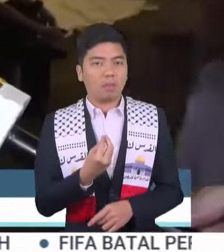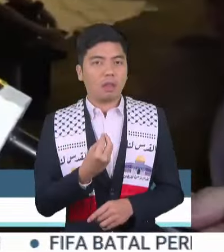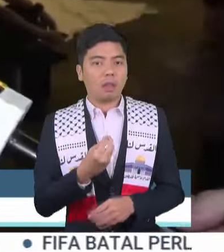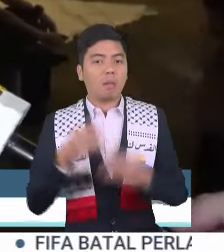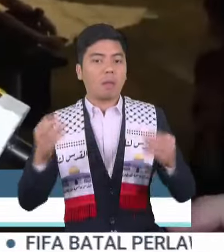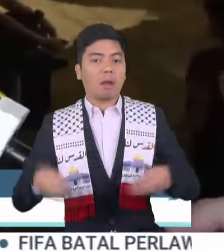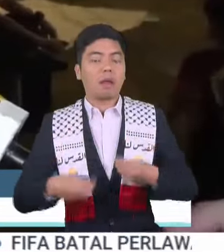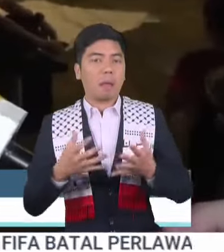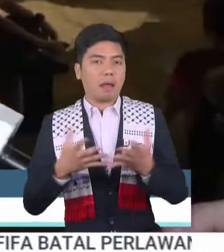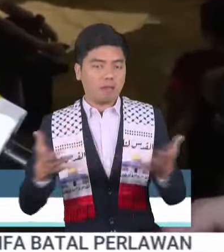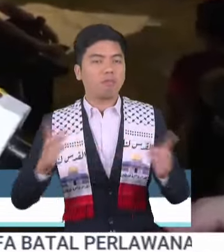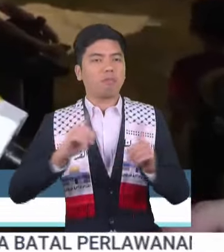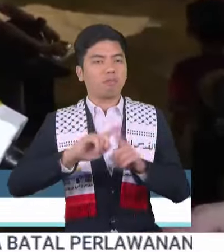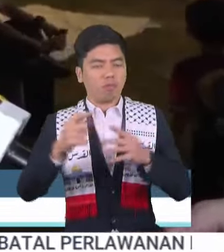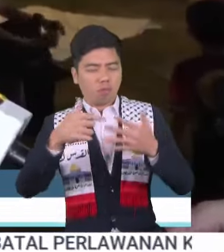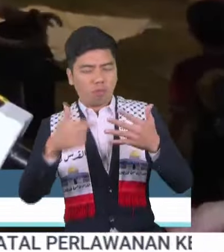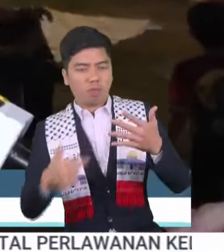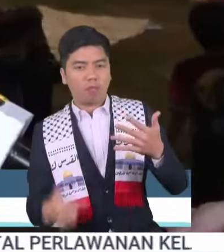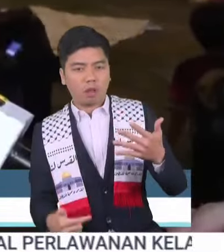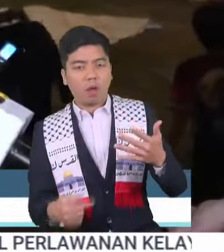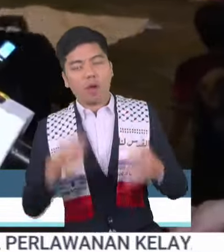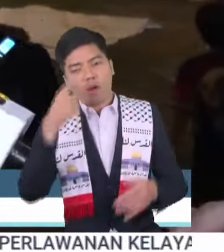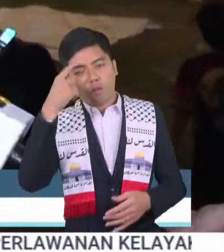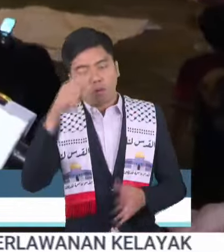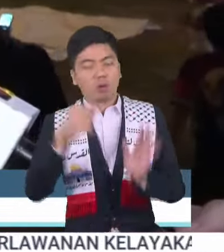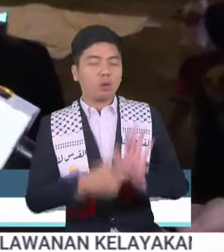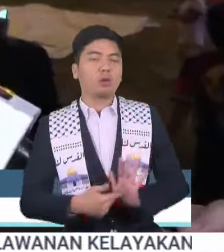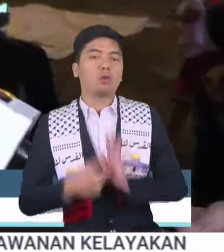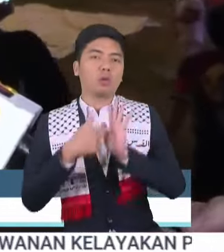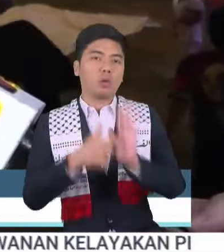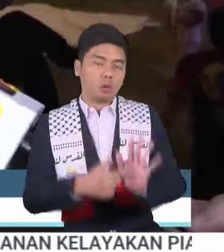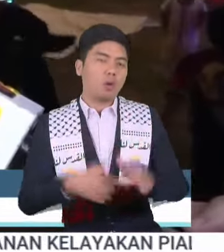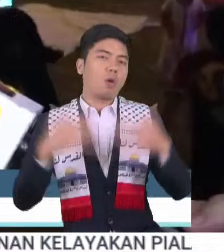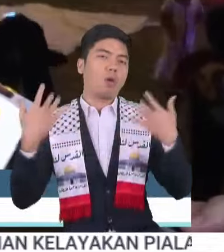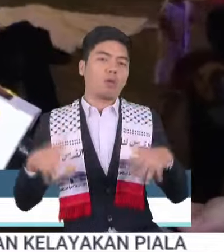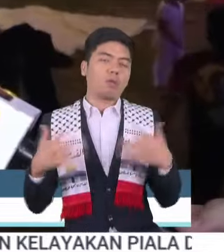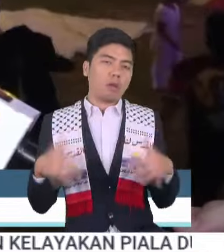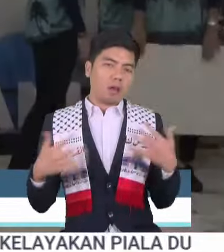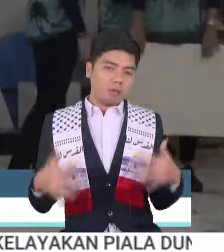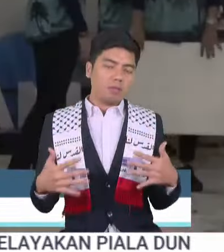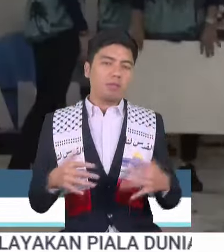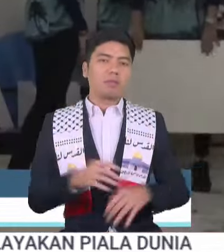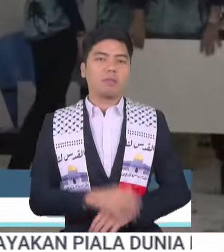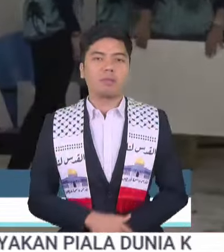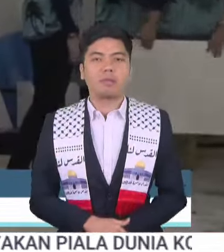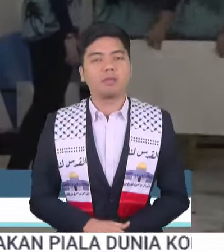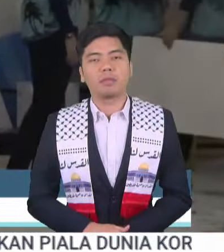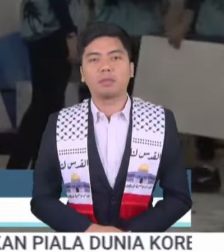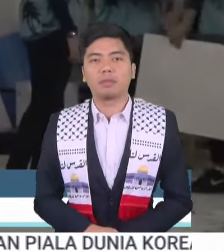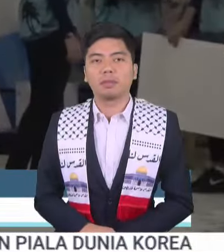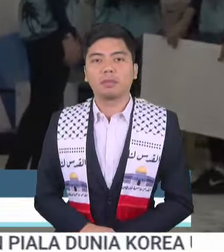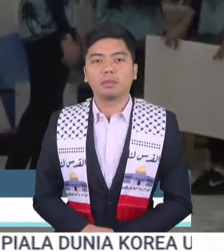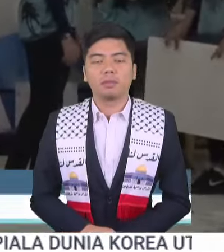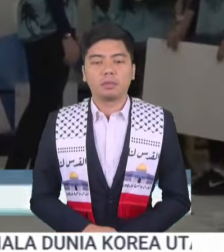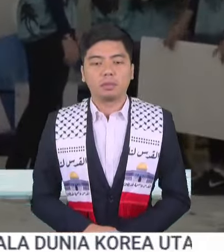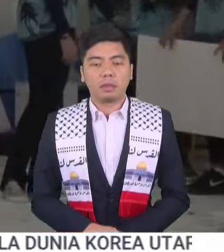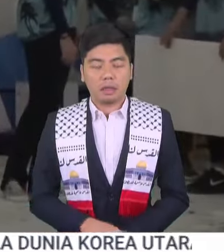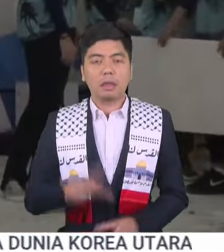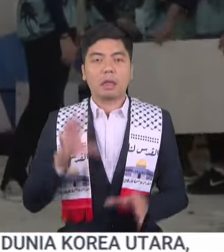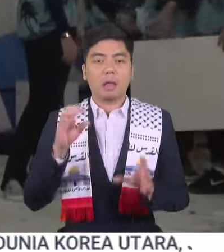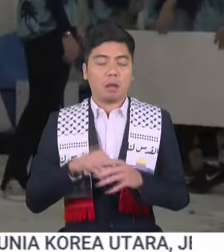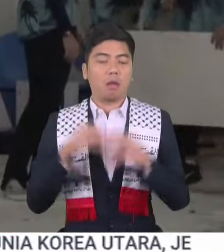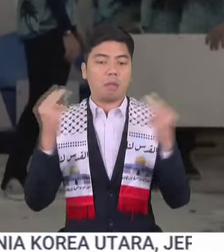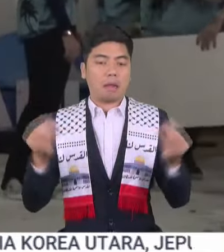lebih banyak pilihan lah untuk dia mempamerkan kehebatan daerah masing-masing. Dalam